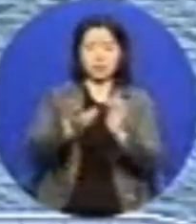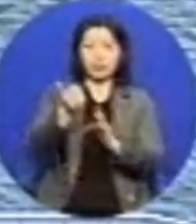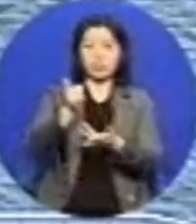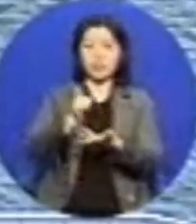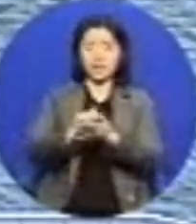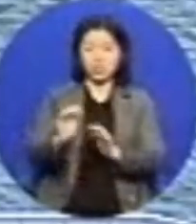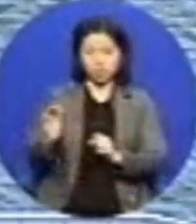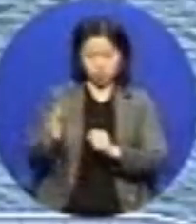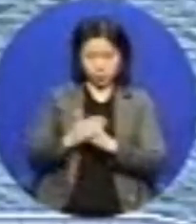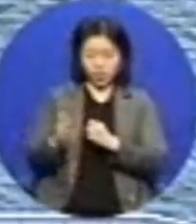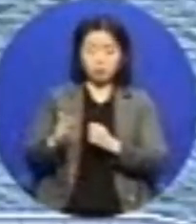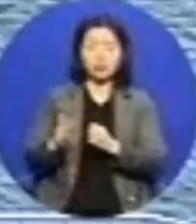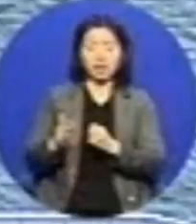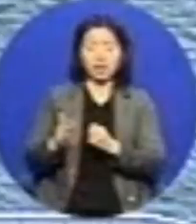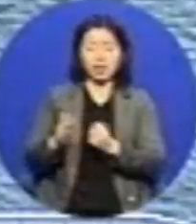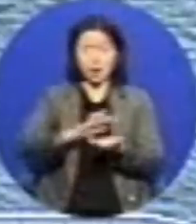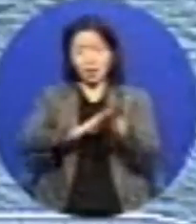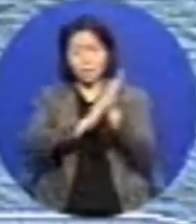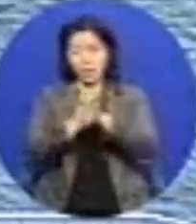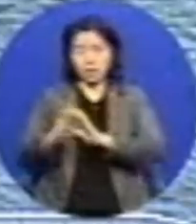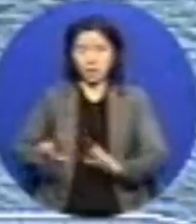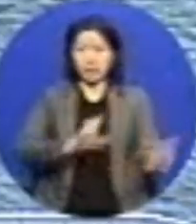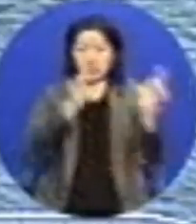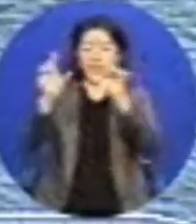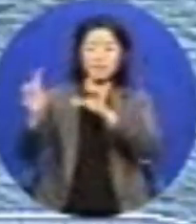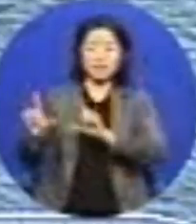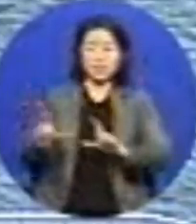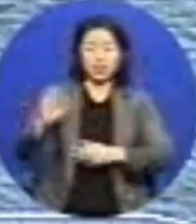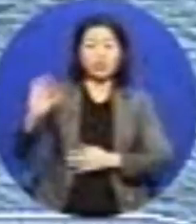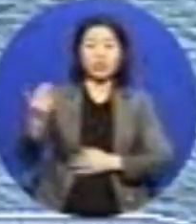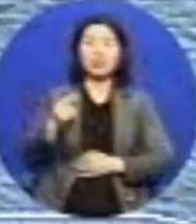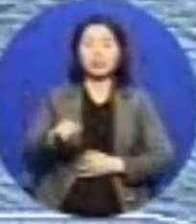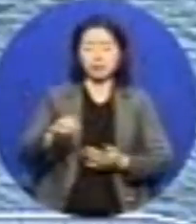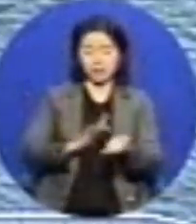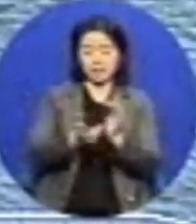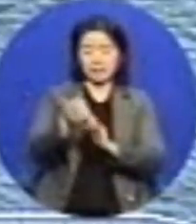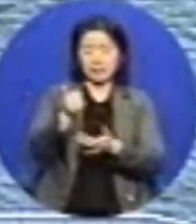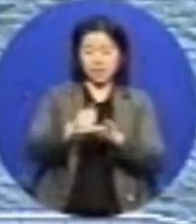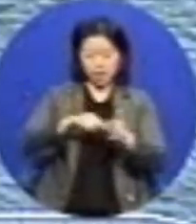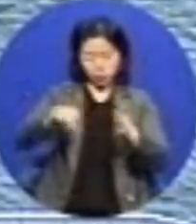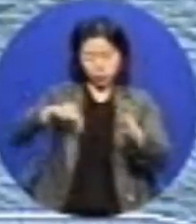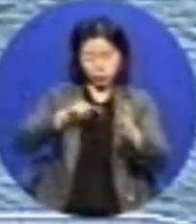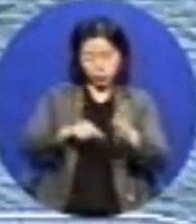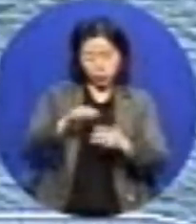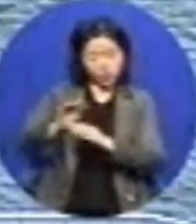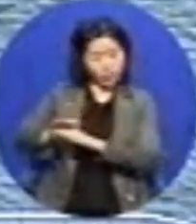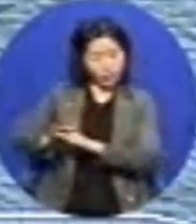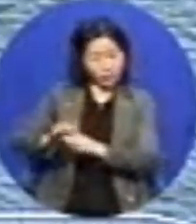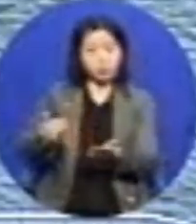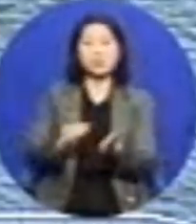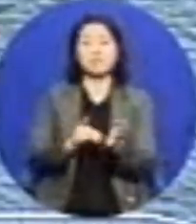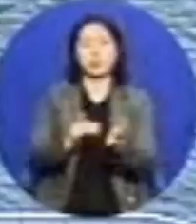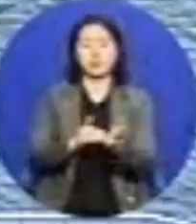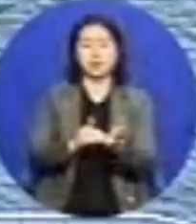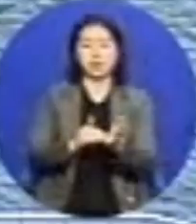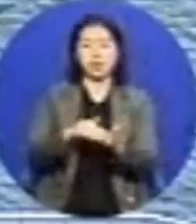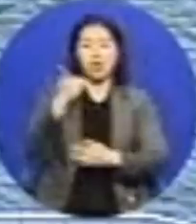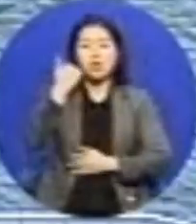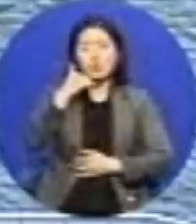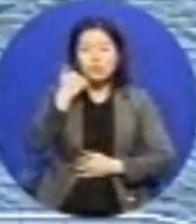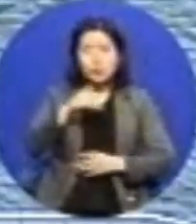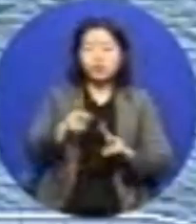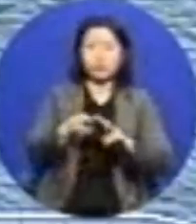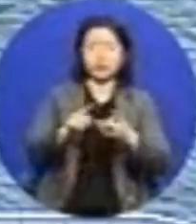변화된 삶을 살아가는 것이 예수 믿는 속에 담겨있는 비밀입니다 그러므로 누구든지 예수를